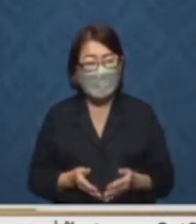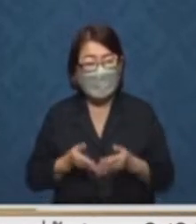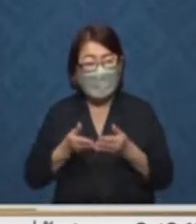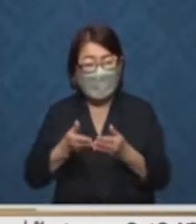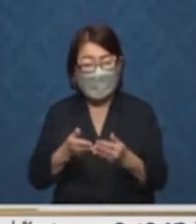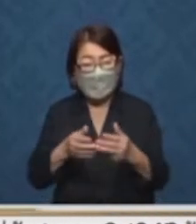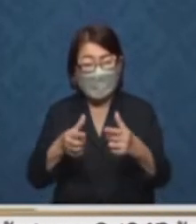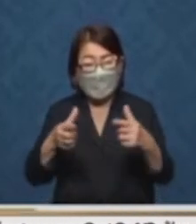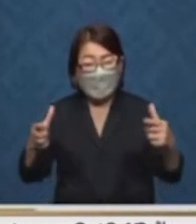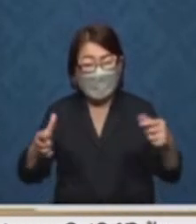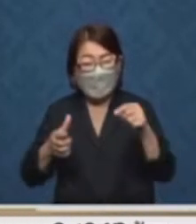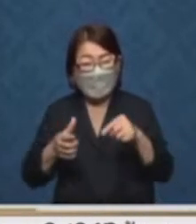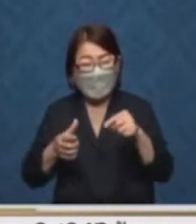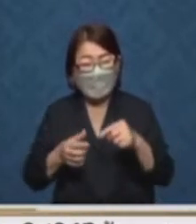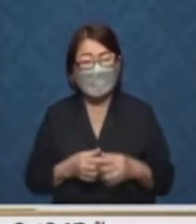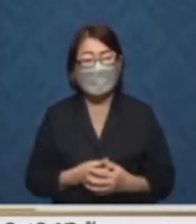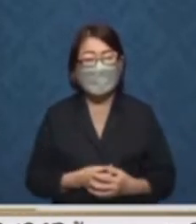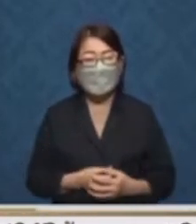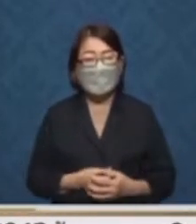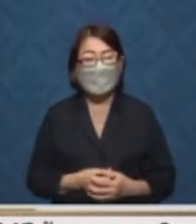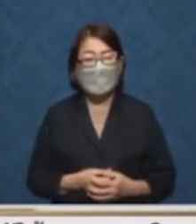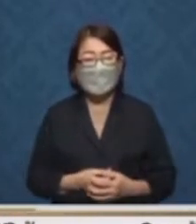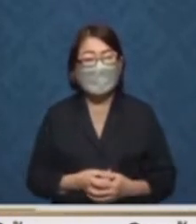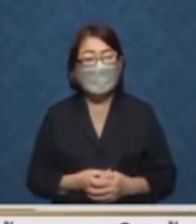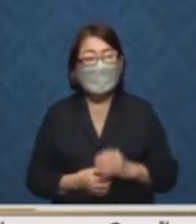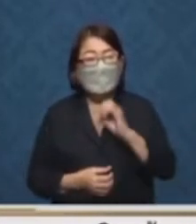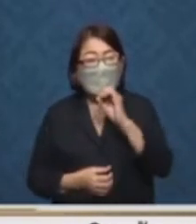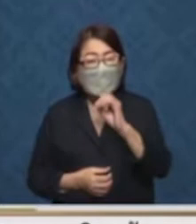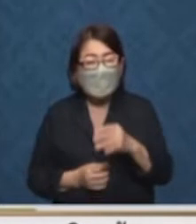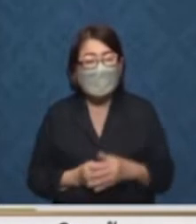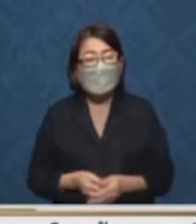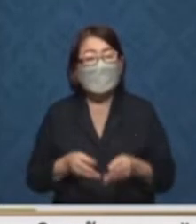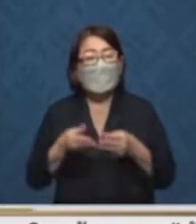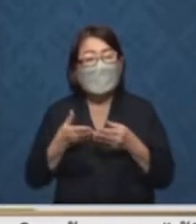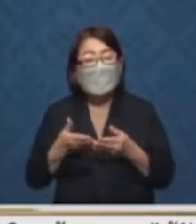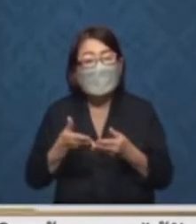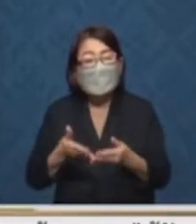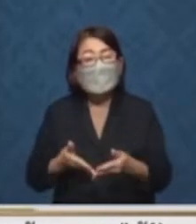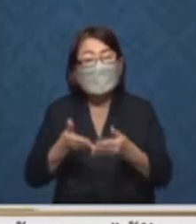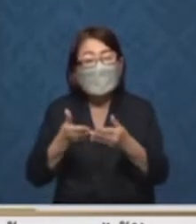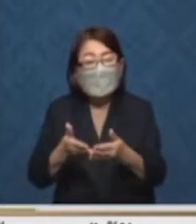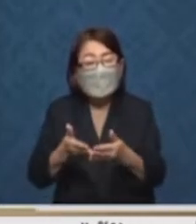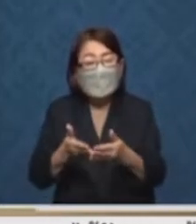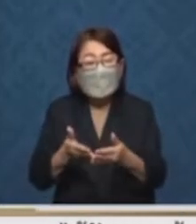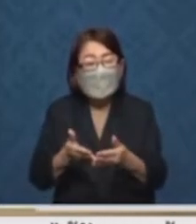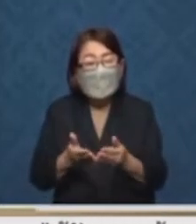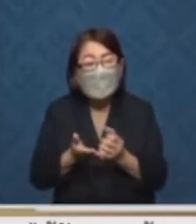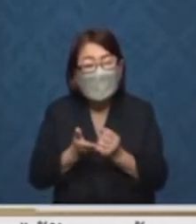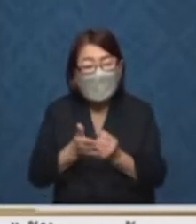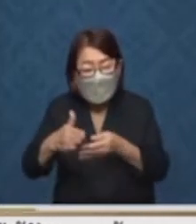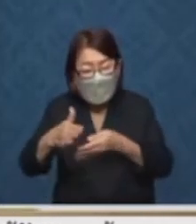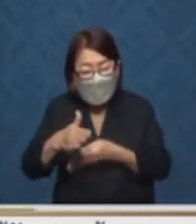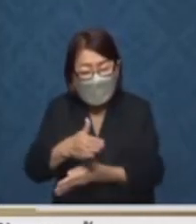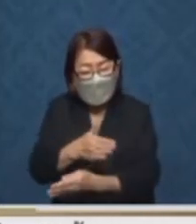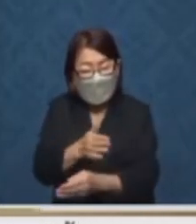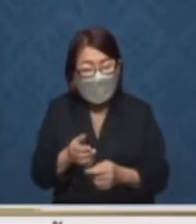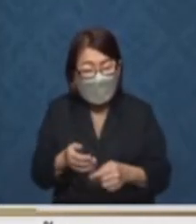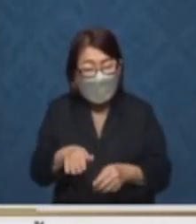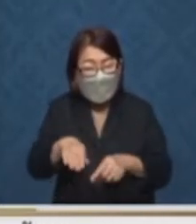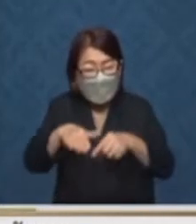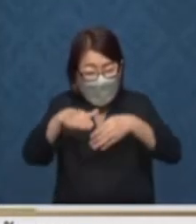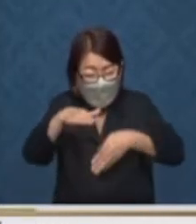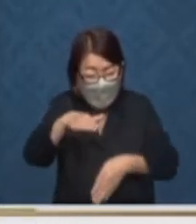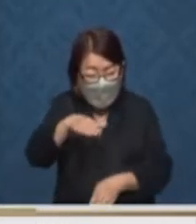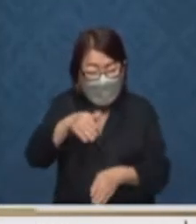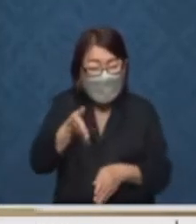แหละไอ้ที่บอกว่าเป็นเรือสนับสนุนเรือดำน้ำเนี่ยท่านประธานเรือดำนี้มันจะทำยังไงท่านประธ